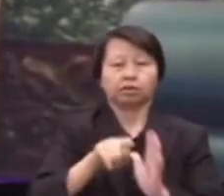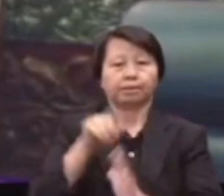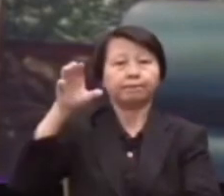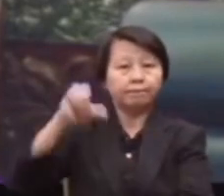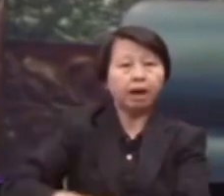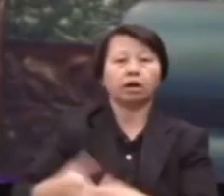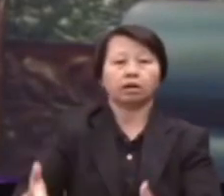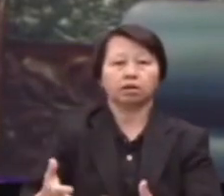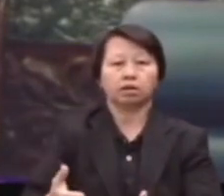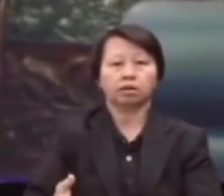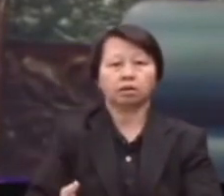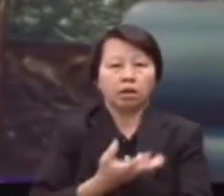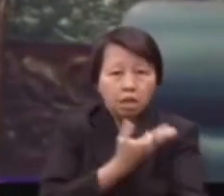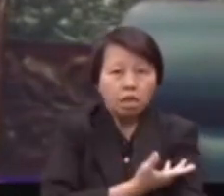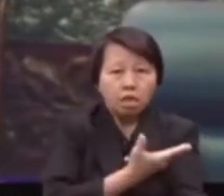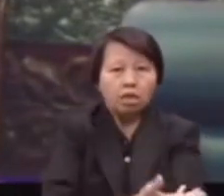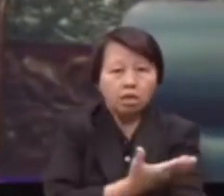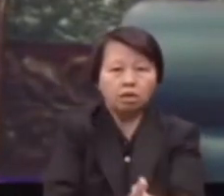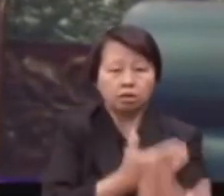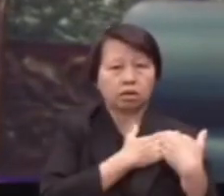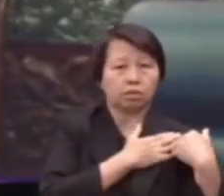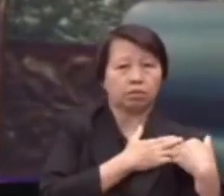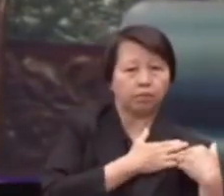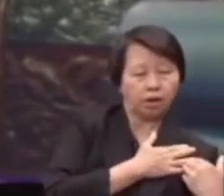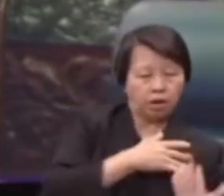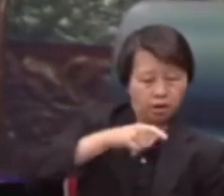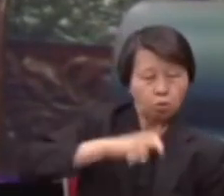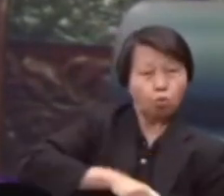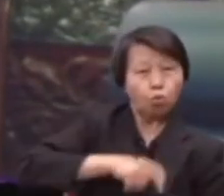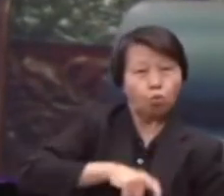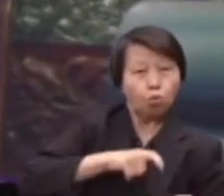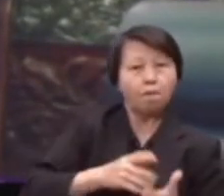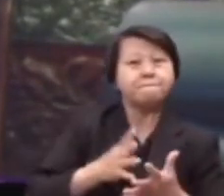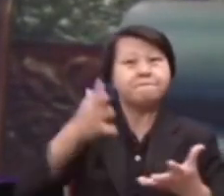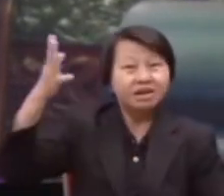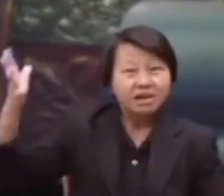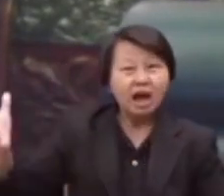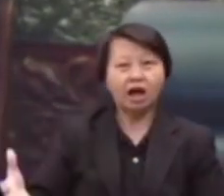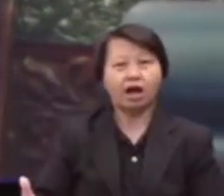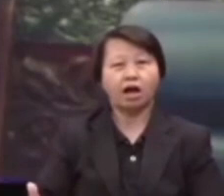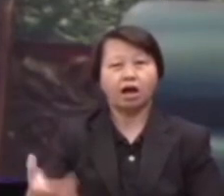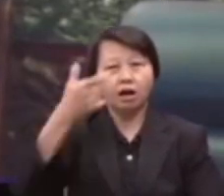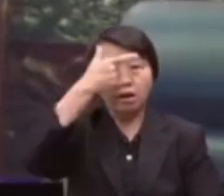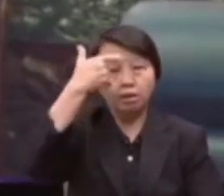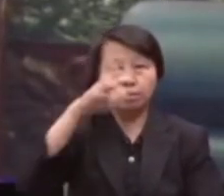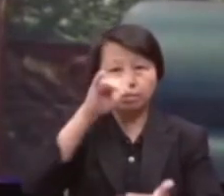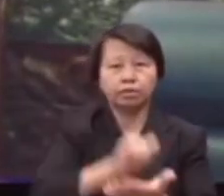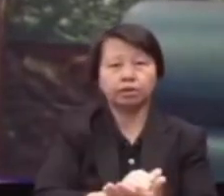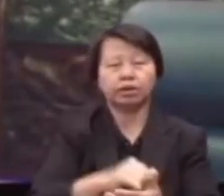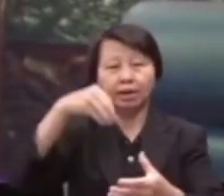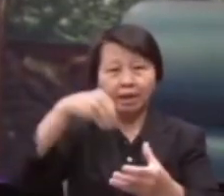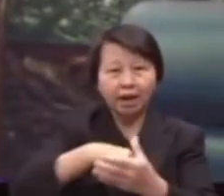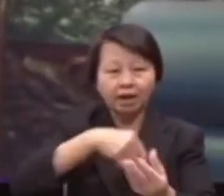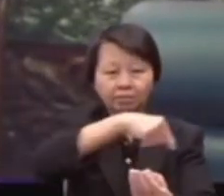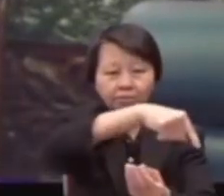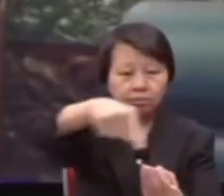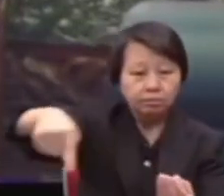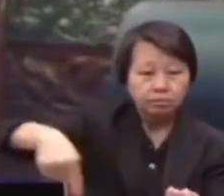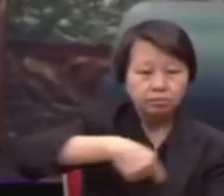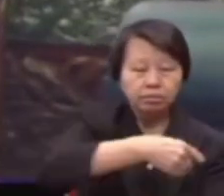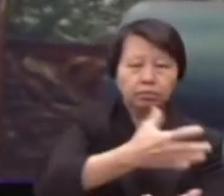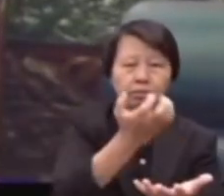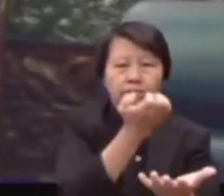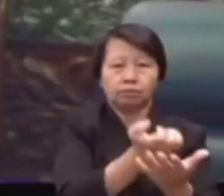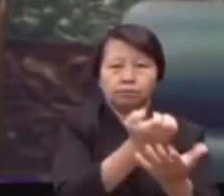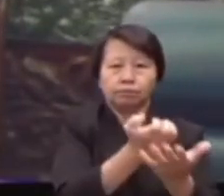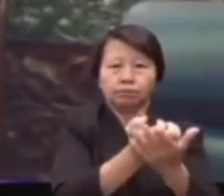terpaksa mewarisi satu bebanan hutang yang besar, Pak Goh. Sebab itu, dalam suasana yang